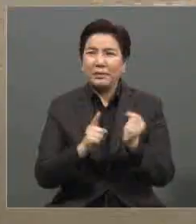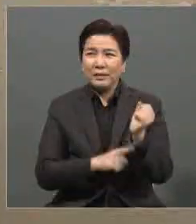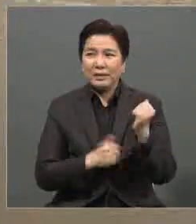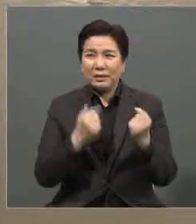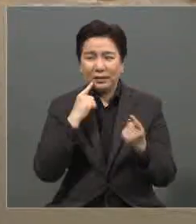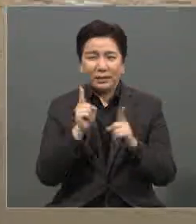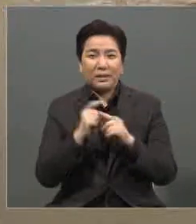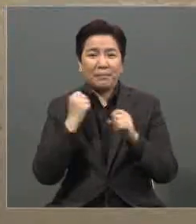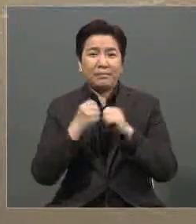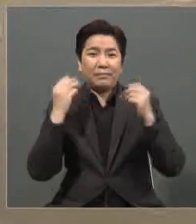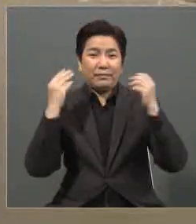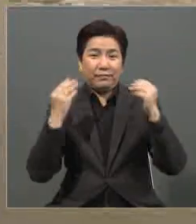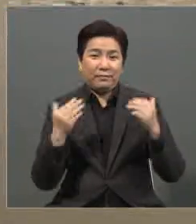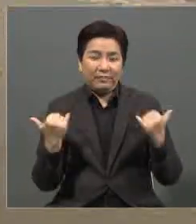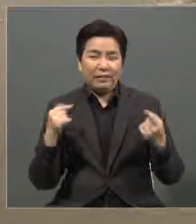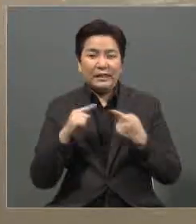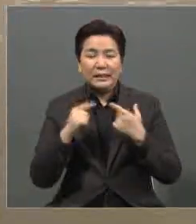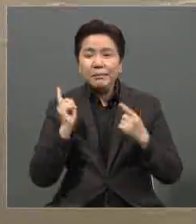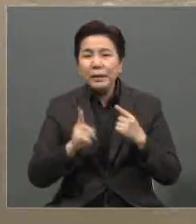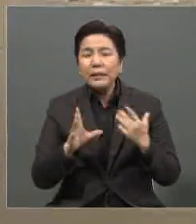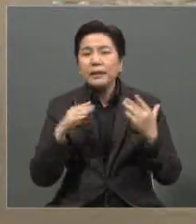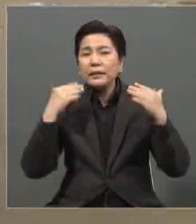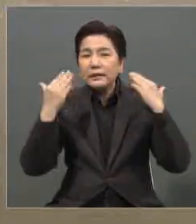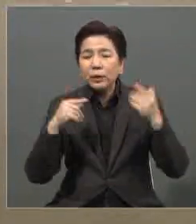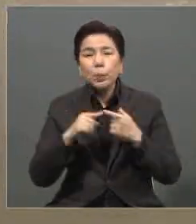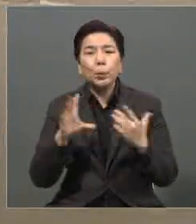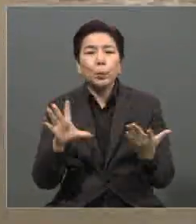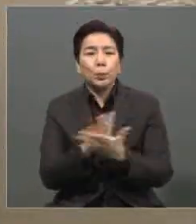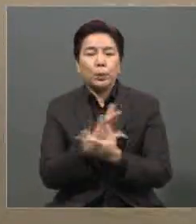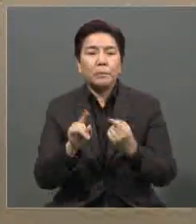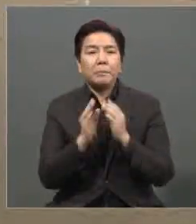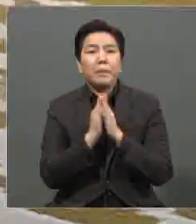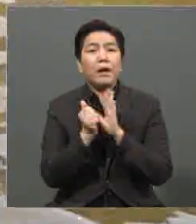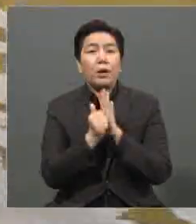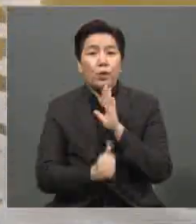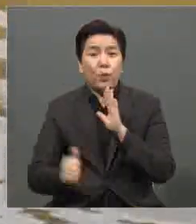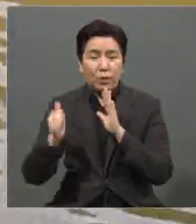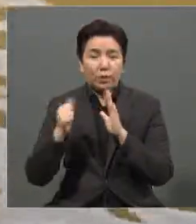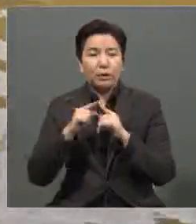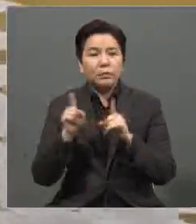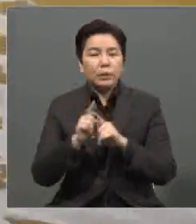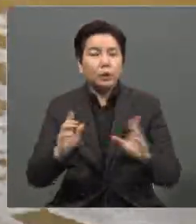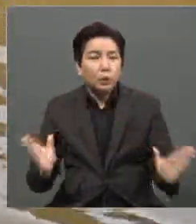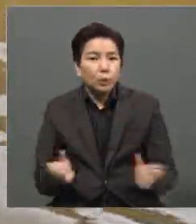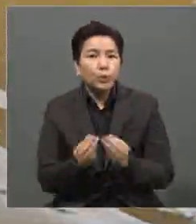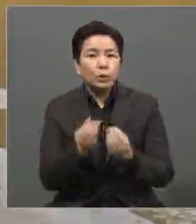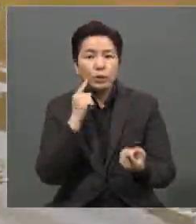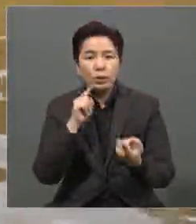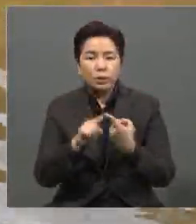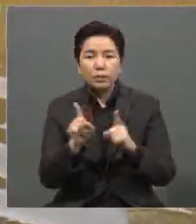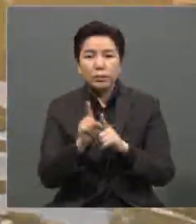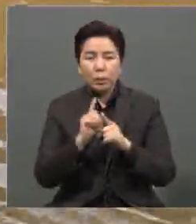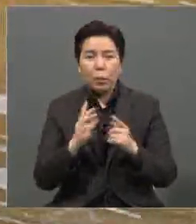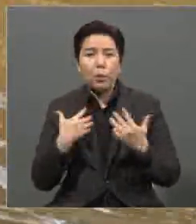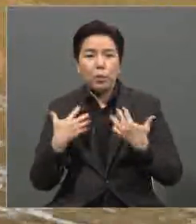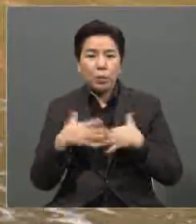ำหรับการจัดกิจกรรมในครั้งนี้ค่ะนอกจากจะเป็นกิจกรรมตามประเพณีวันออกพรรษาแล้วนะคะก็เพื่อเป็นการส่งเสริมการมีส่วน